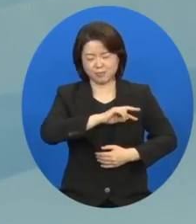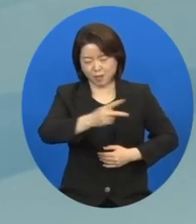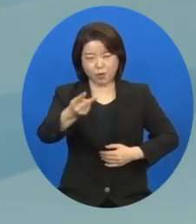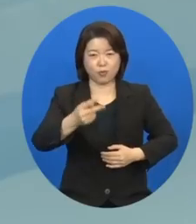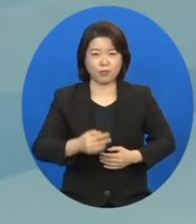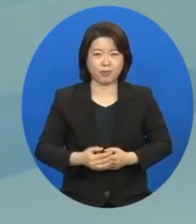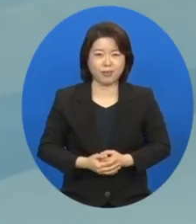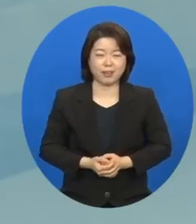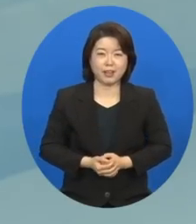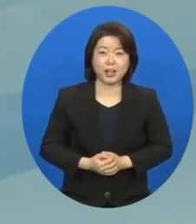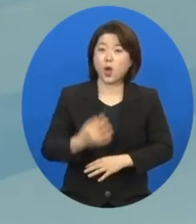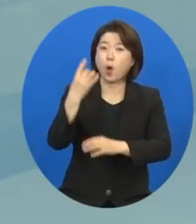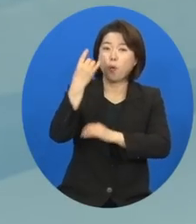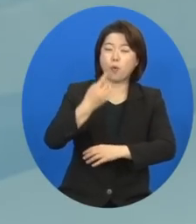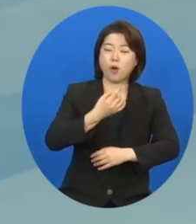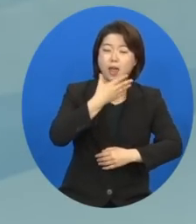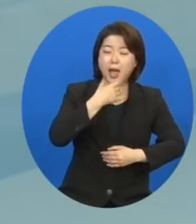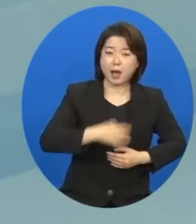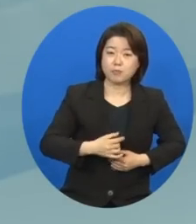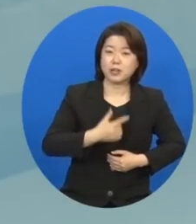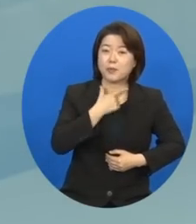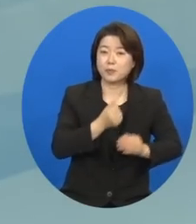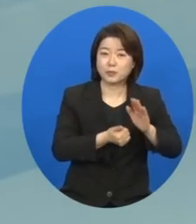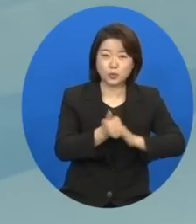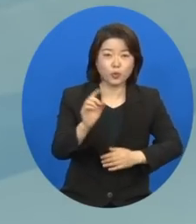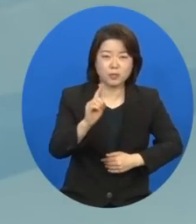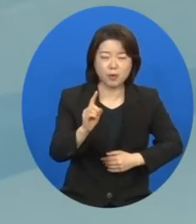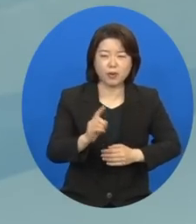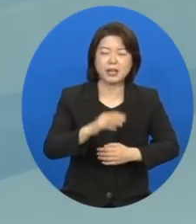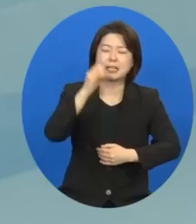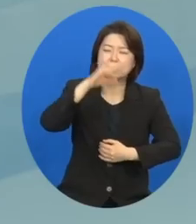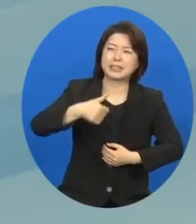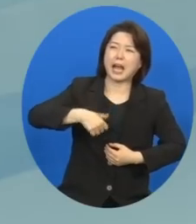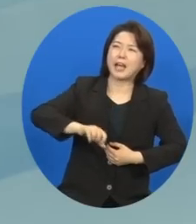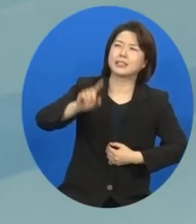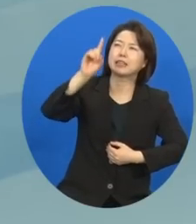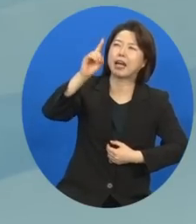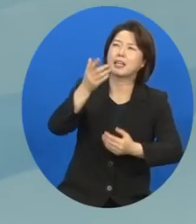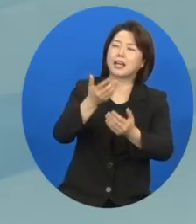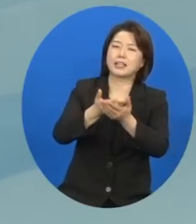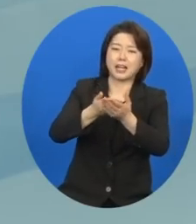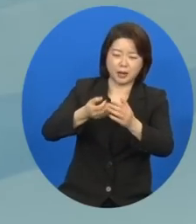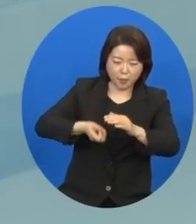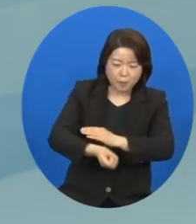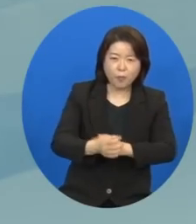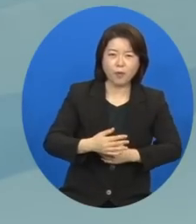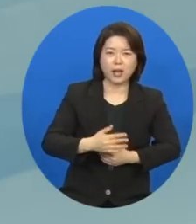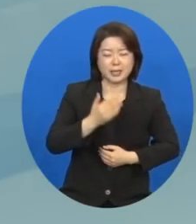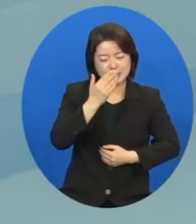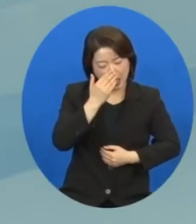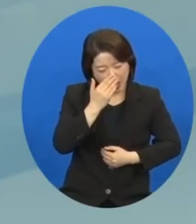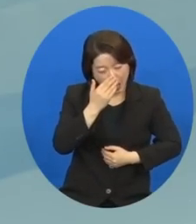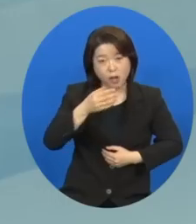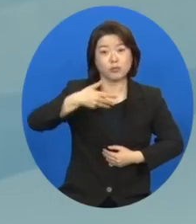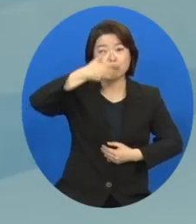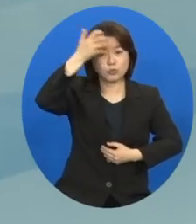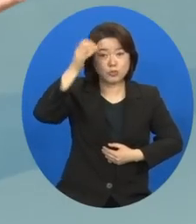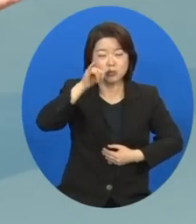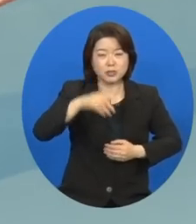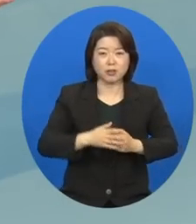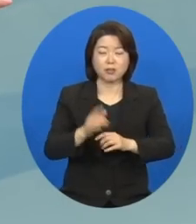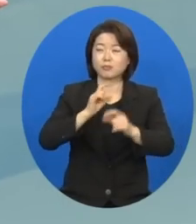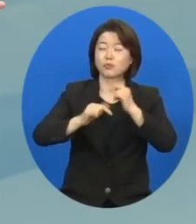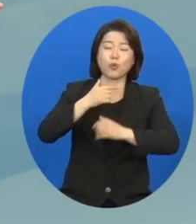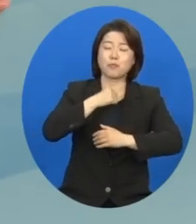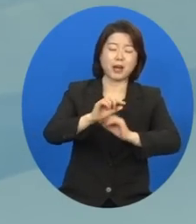바꿔주셨어요. 원래 아브라함의 소원이 뭐예요? 그저 자식 하나 낳는 겁니다. 아주 소박한 꿈이에요. 그냥 뭐 더 바라는